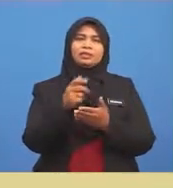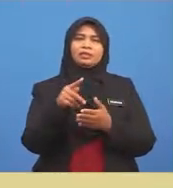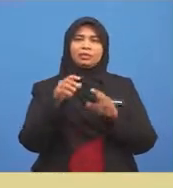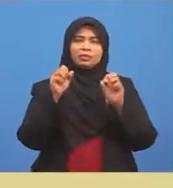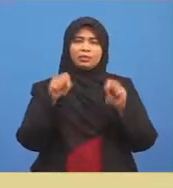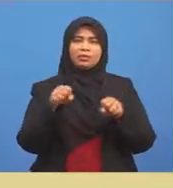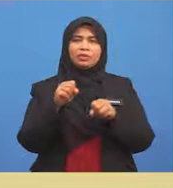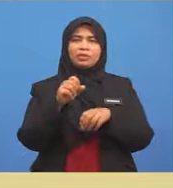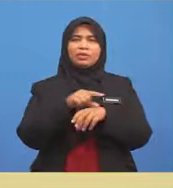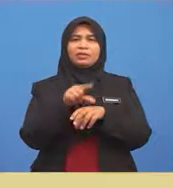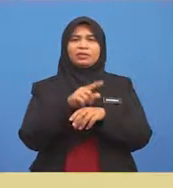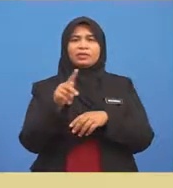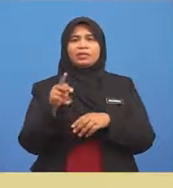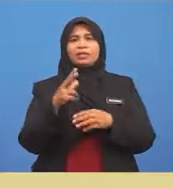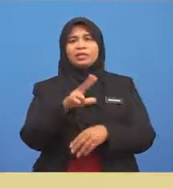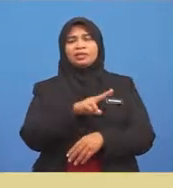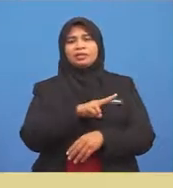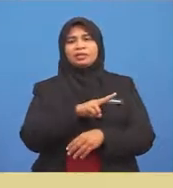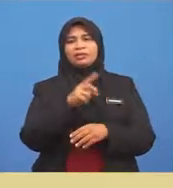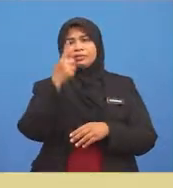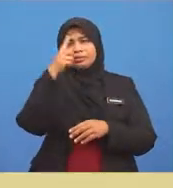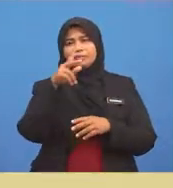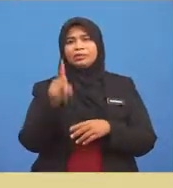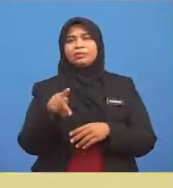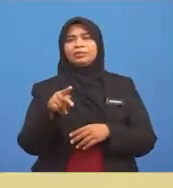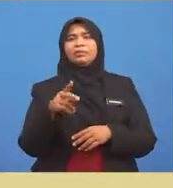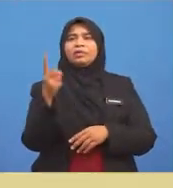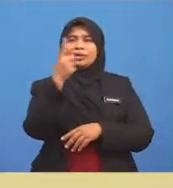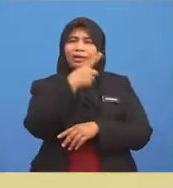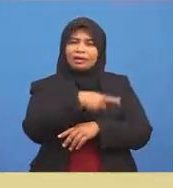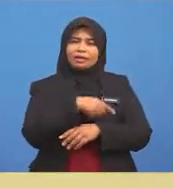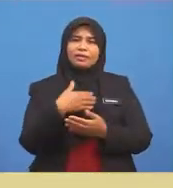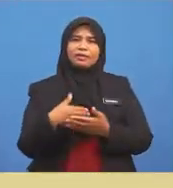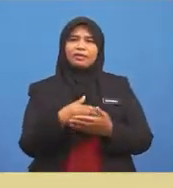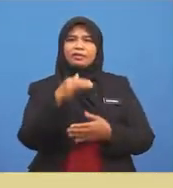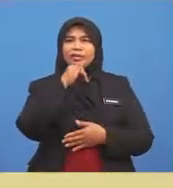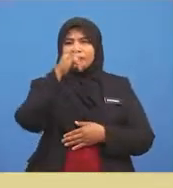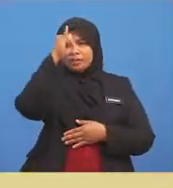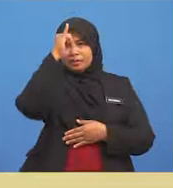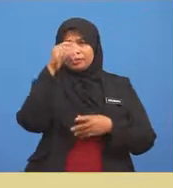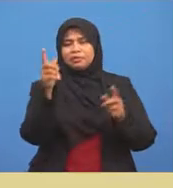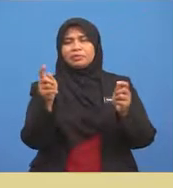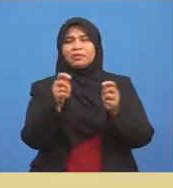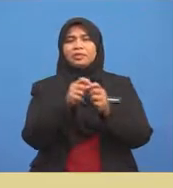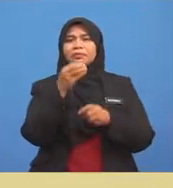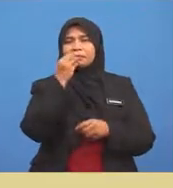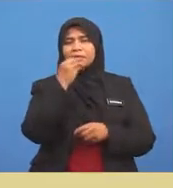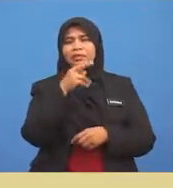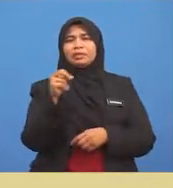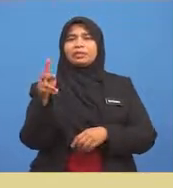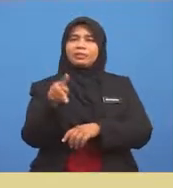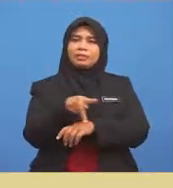boleh menggunakan harta tersebut untuk keperluan harian anak yatim itu seperti